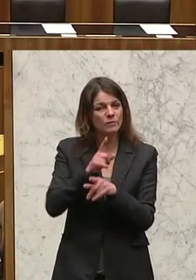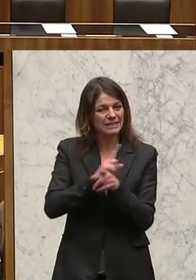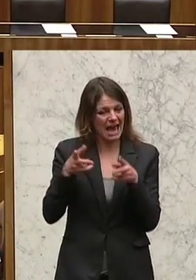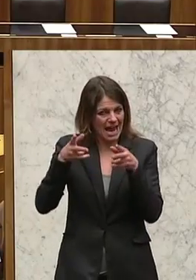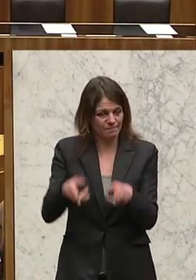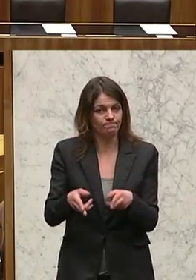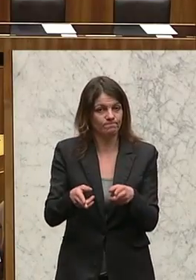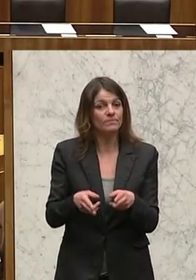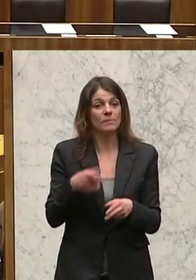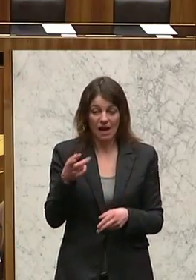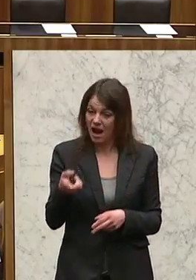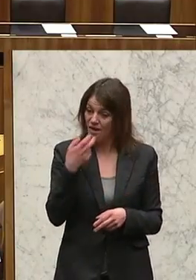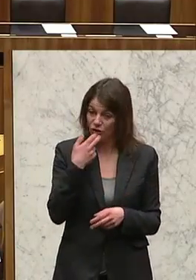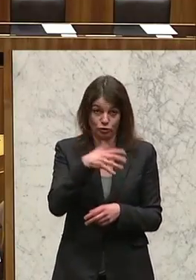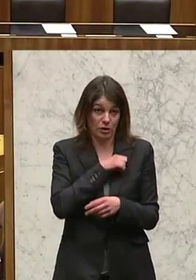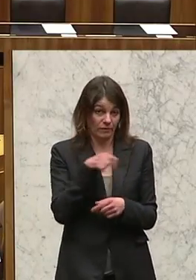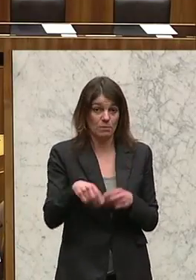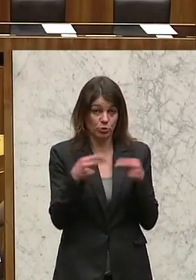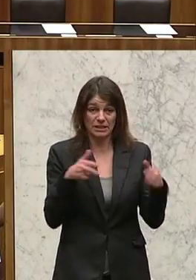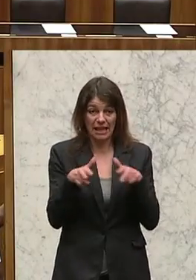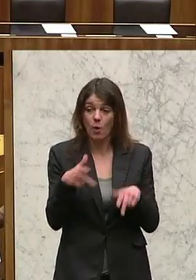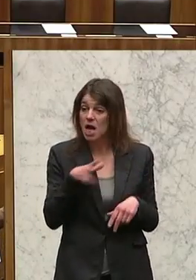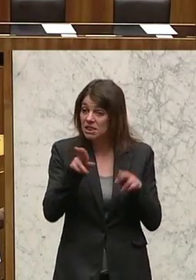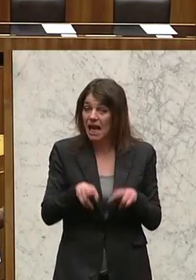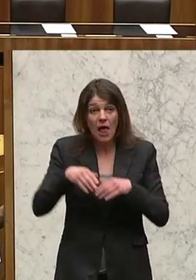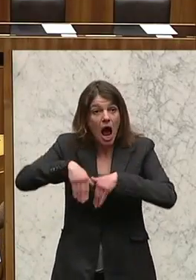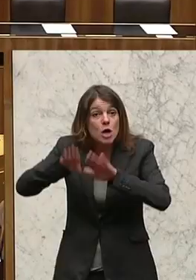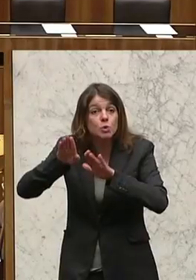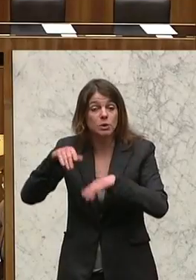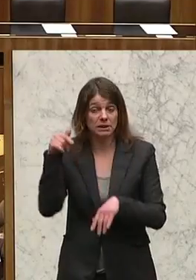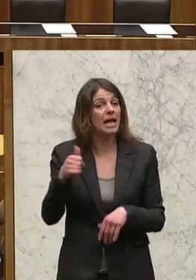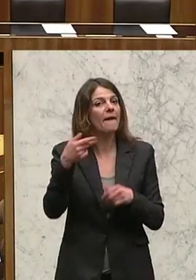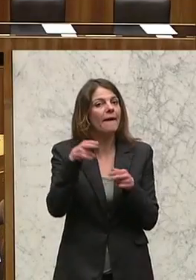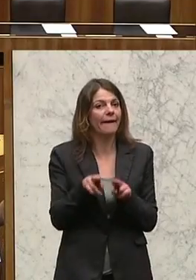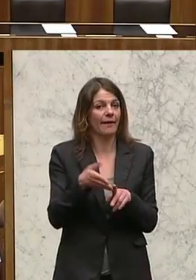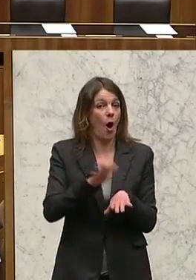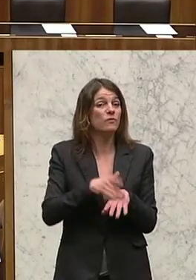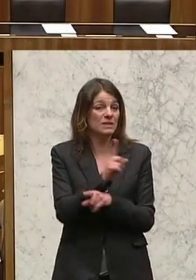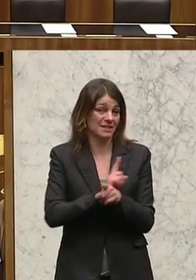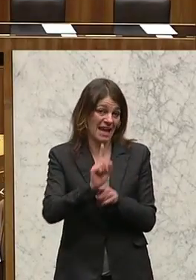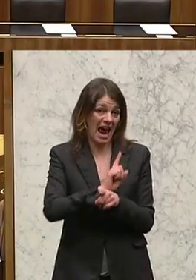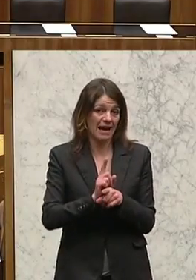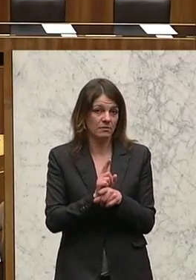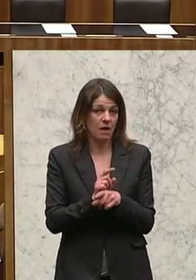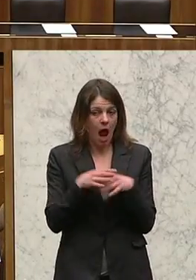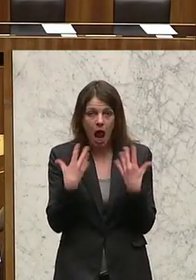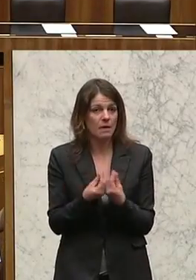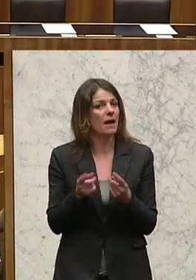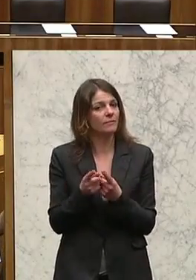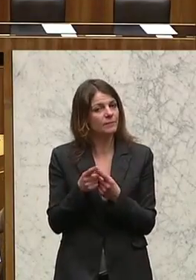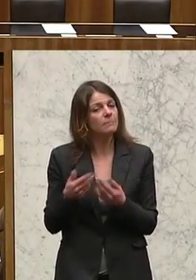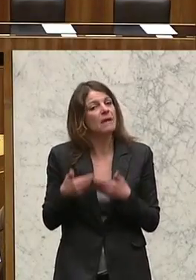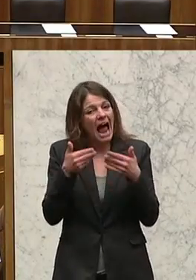in der Bundesregierung. Da haben Sie ganz recht gehabt. Asyl ist grundsätzlich ein Recht auf Zeit, grundsätzlich Herberge auf